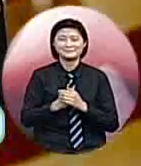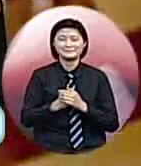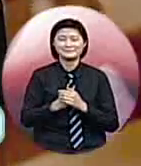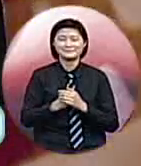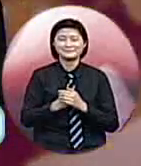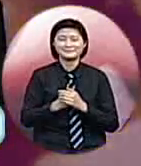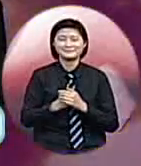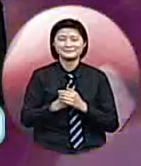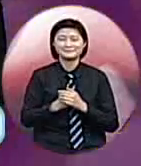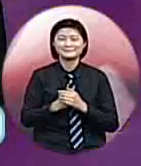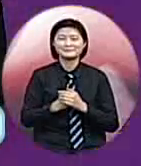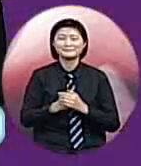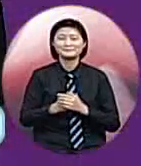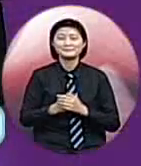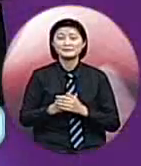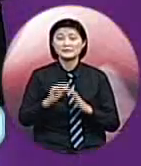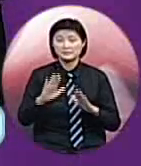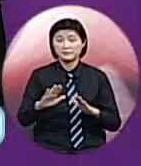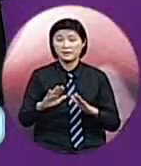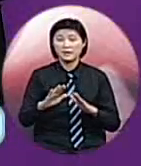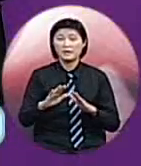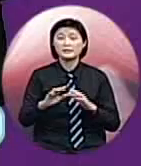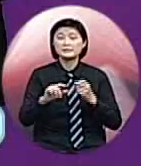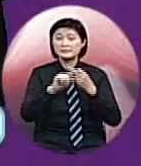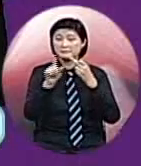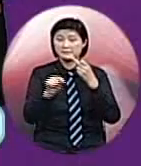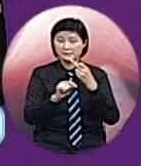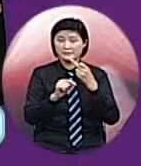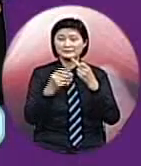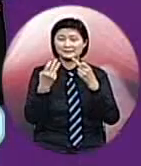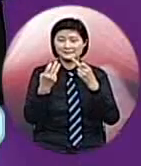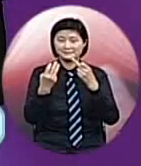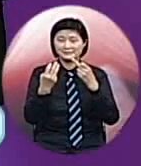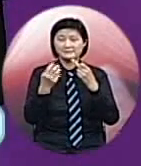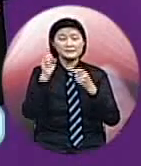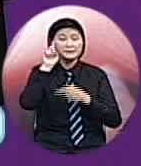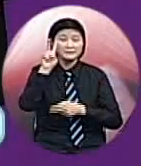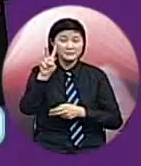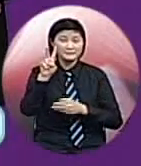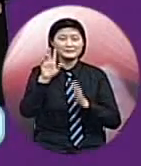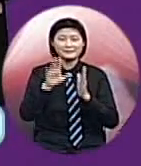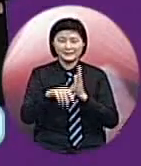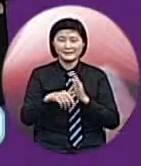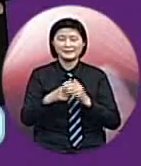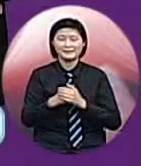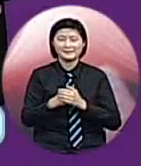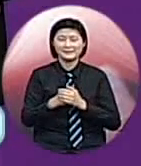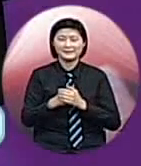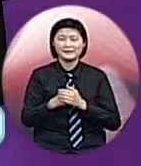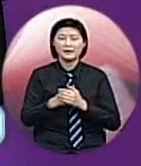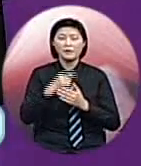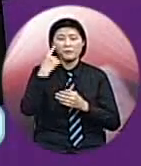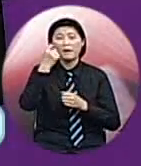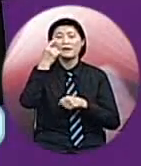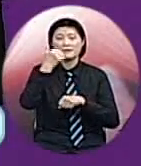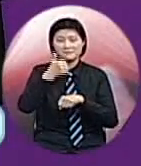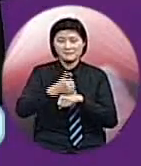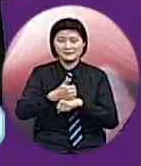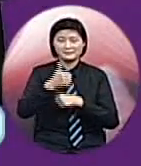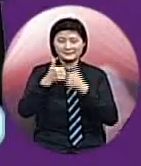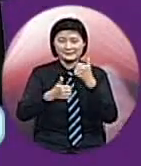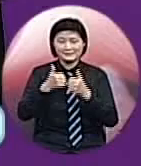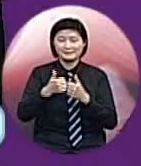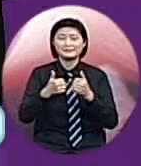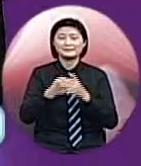자, 이달 30일 내일 모레죠. 얼마 네. 안 남았습니다. 30일 날은 월말 결산.